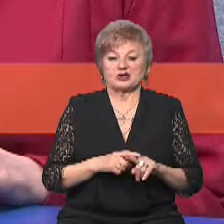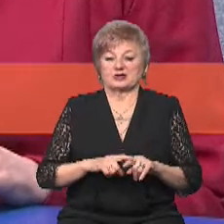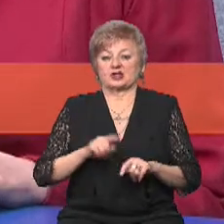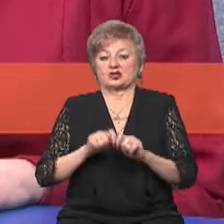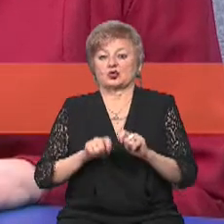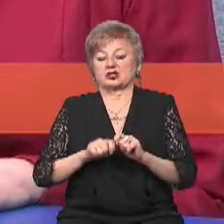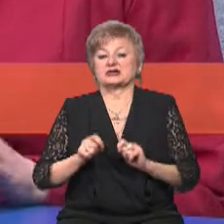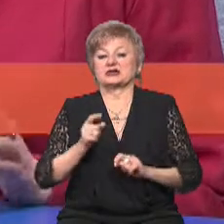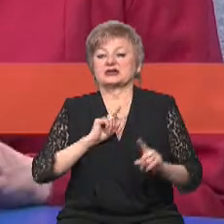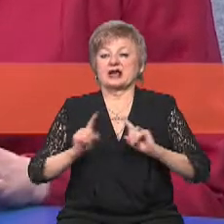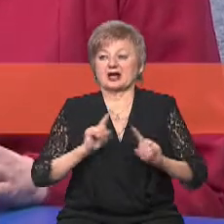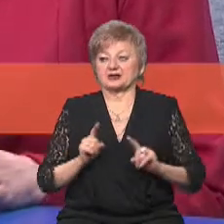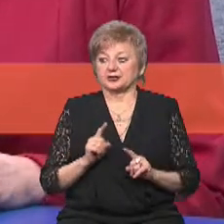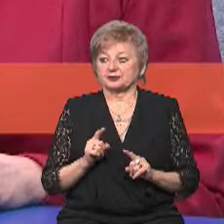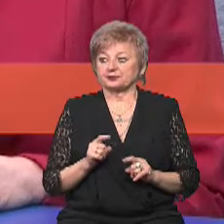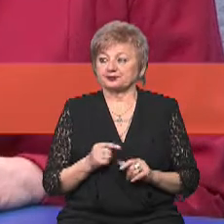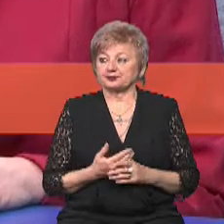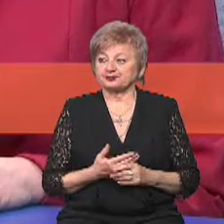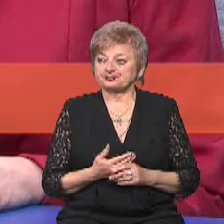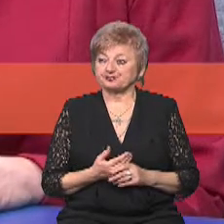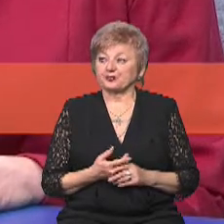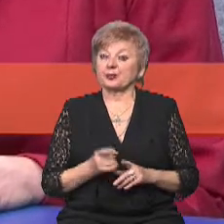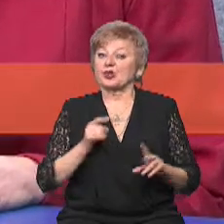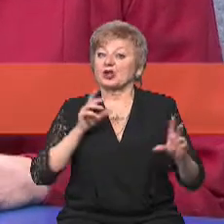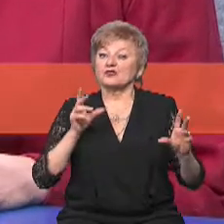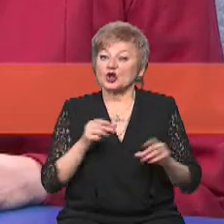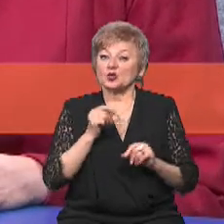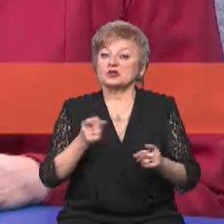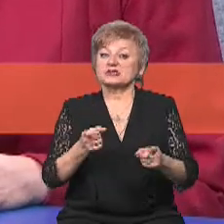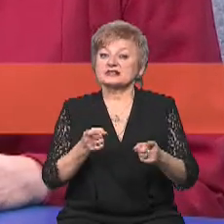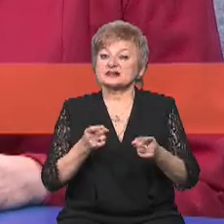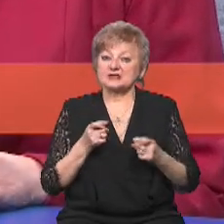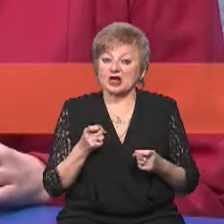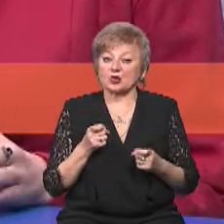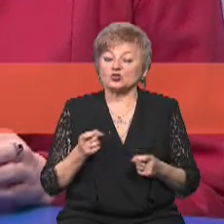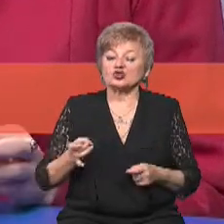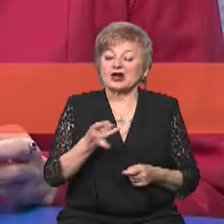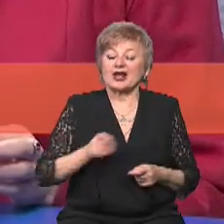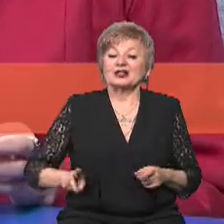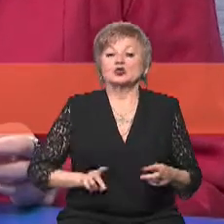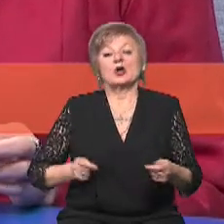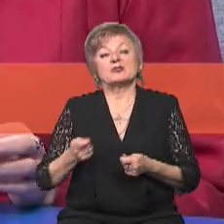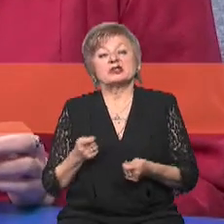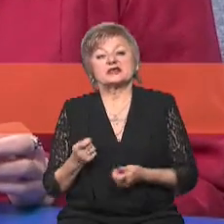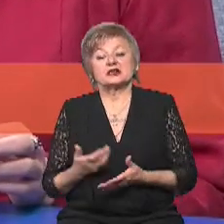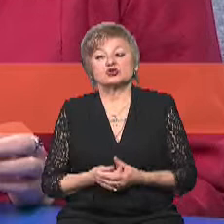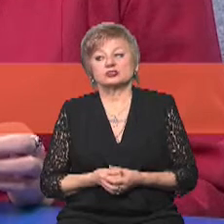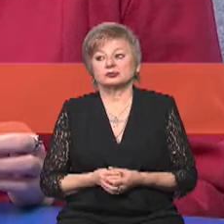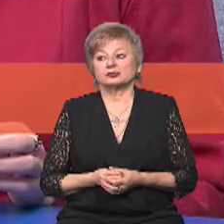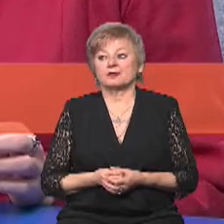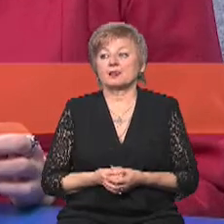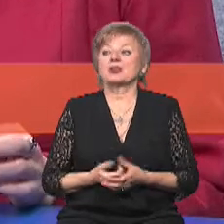ради. За вашу ініціативою вдалося залучити районні адміністрації до замальовувань цієї